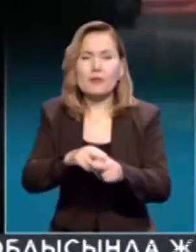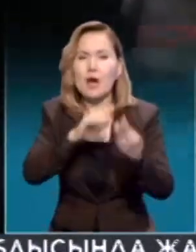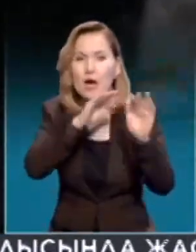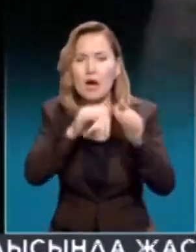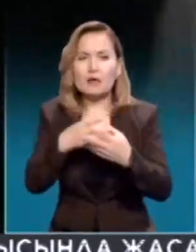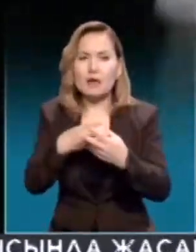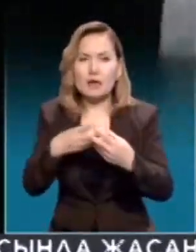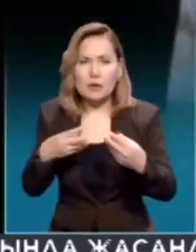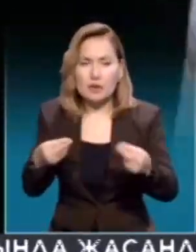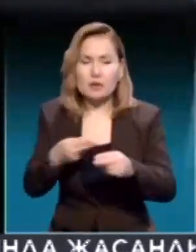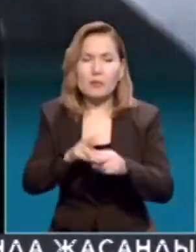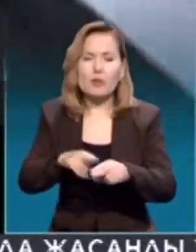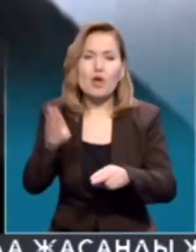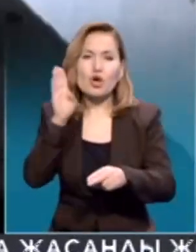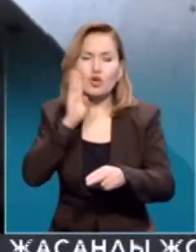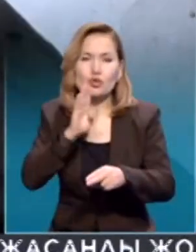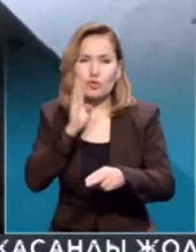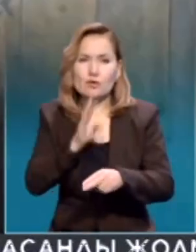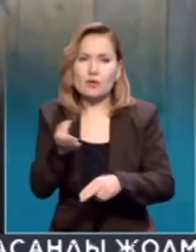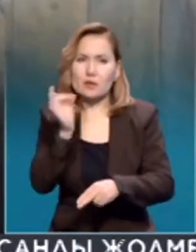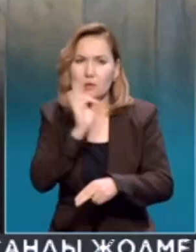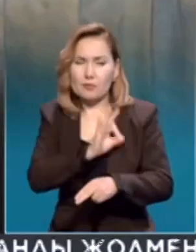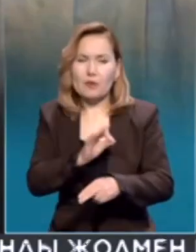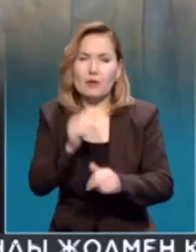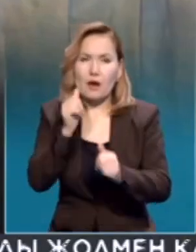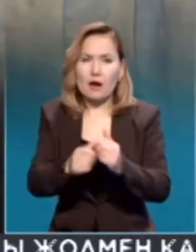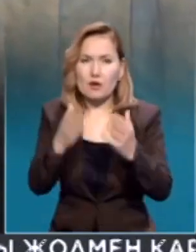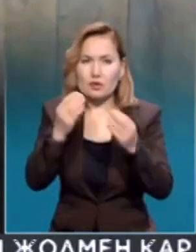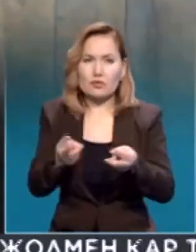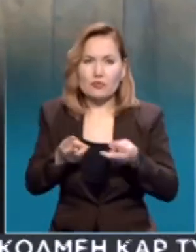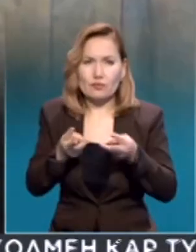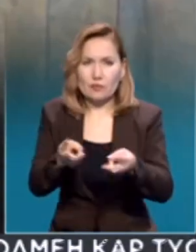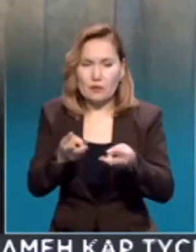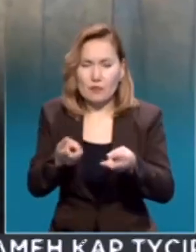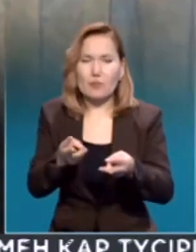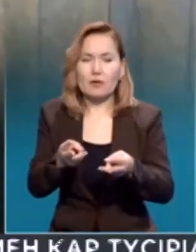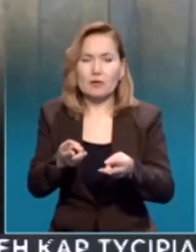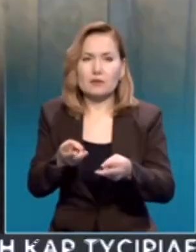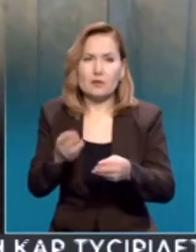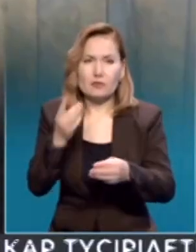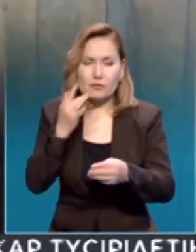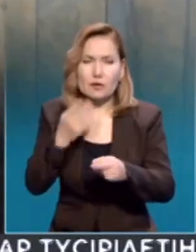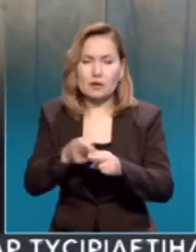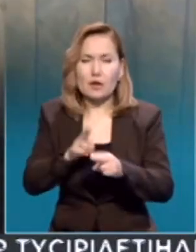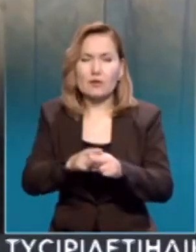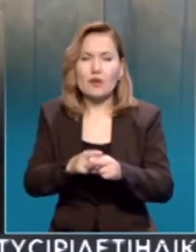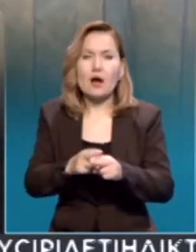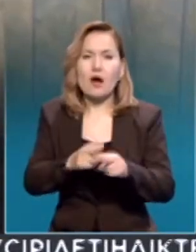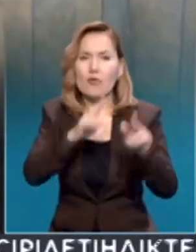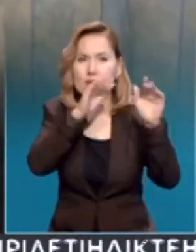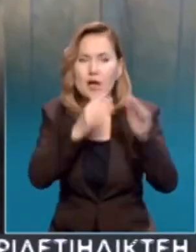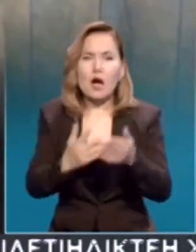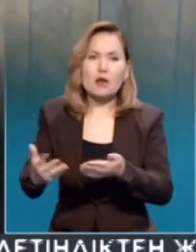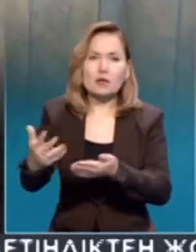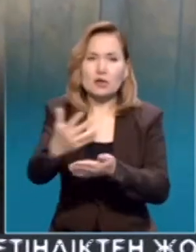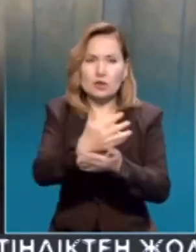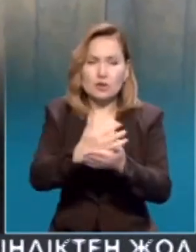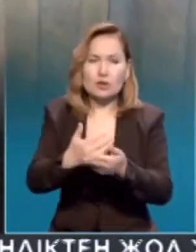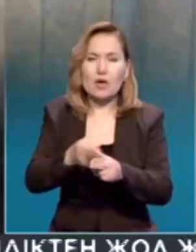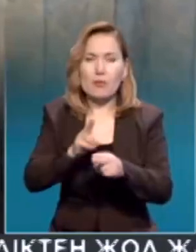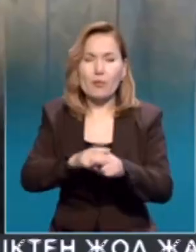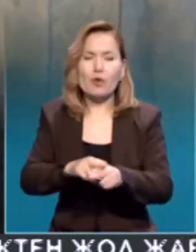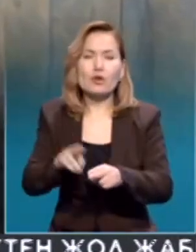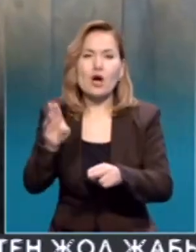шығады. Оны ерту үшін күні бойы пеш жағады. Еріген суды осылай мінекей құйып аламыз. Оның орнына сосын қайрадан қар